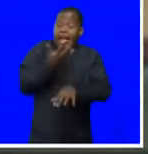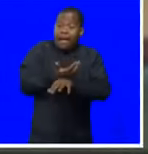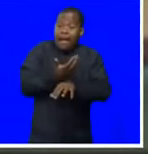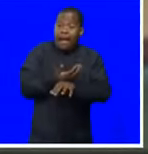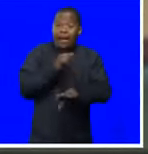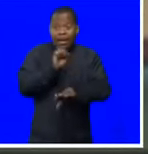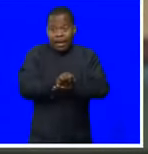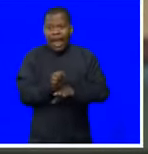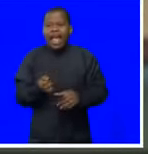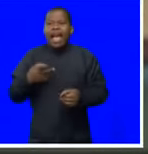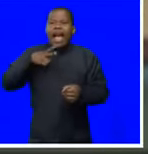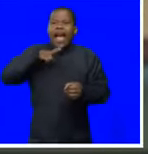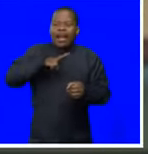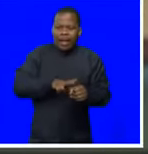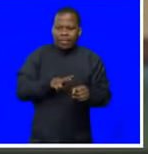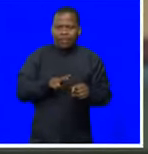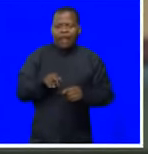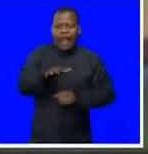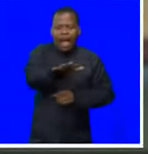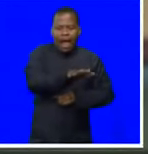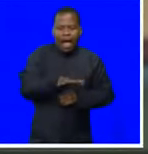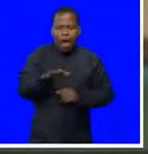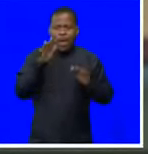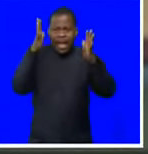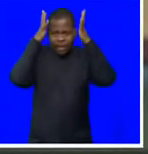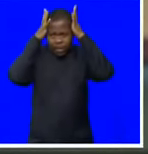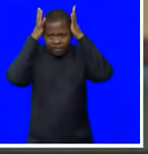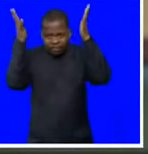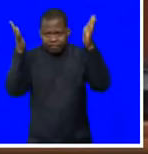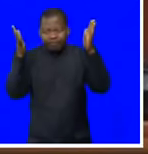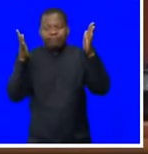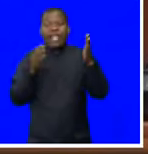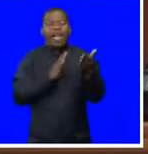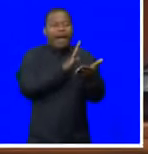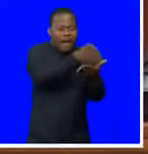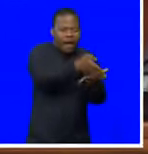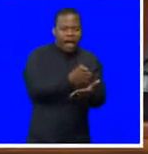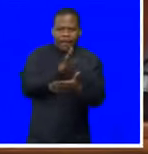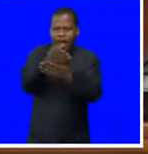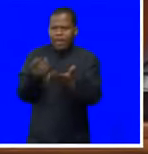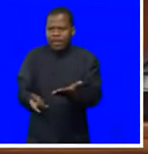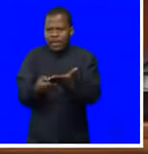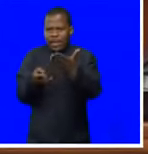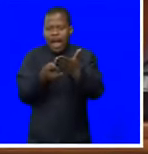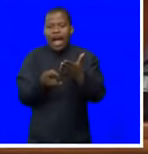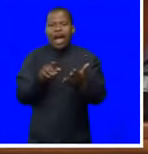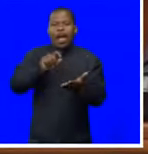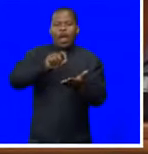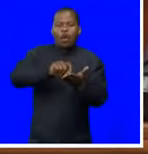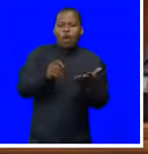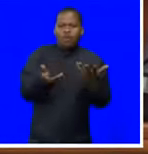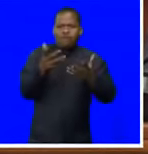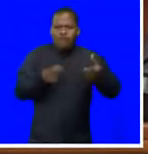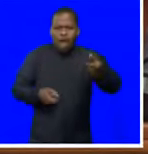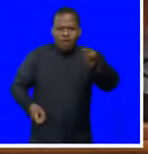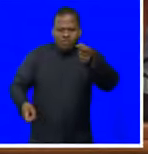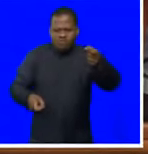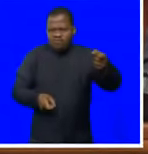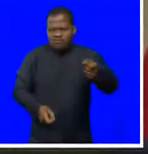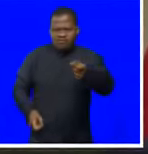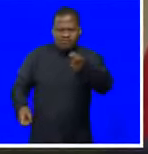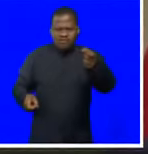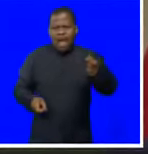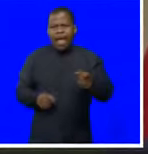noma ngikuphi la kuthi wakhona uyadzingeka uyakunikela lokuthi avele fire